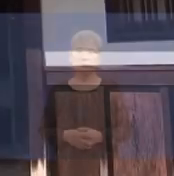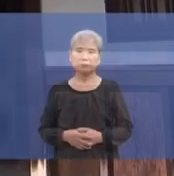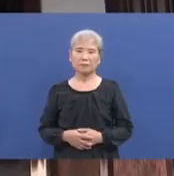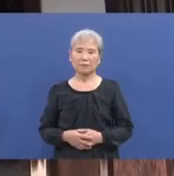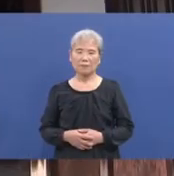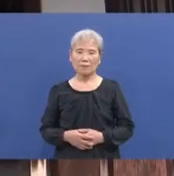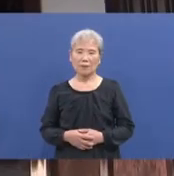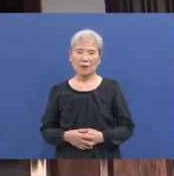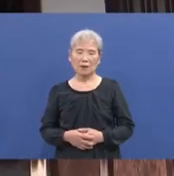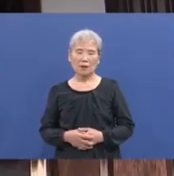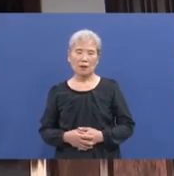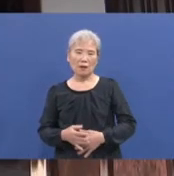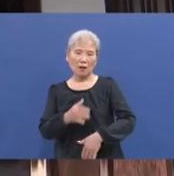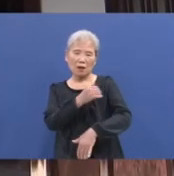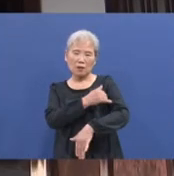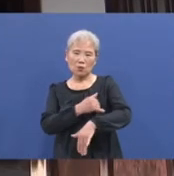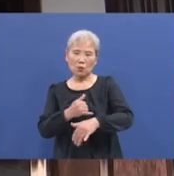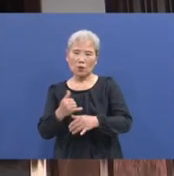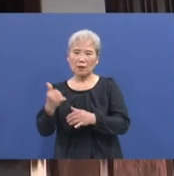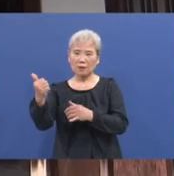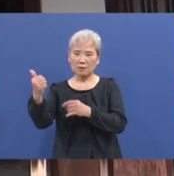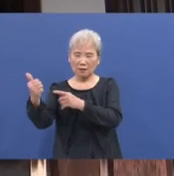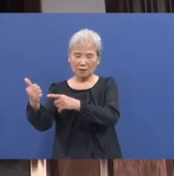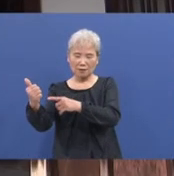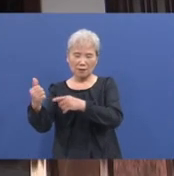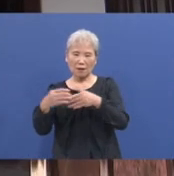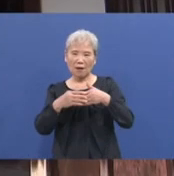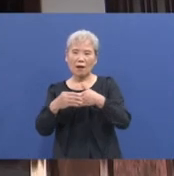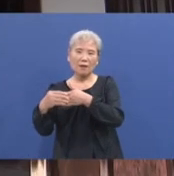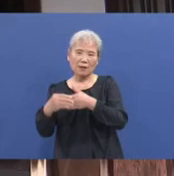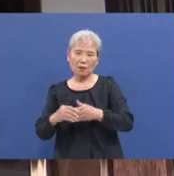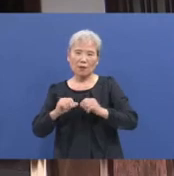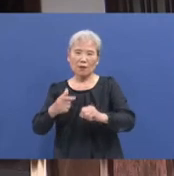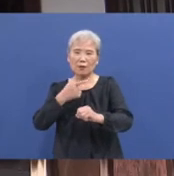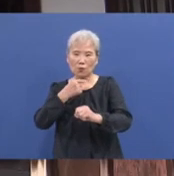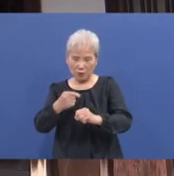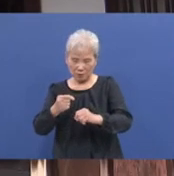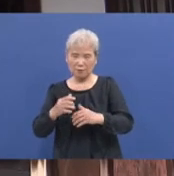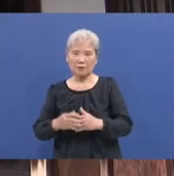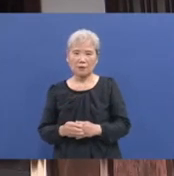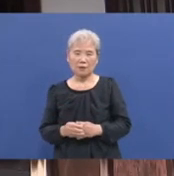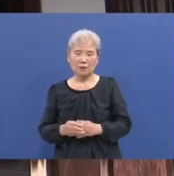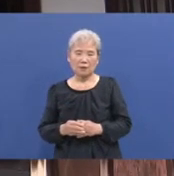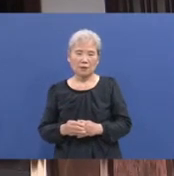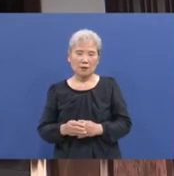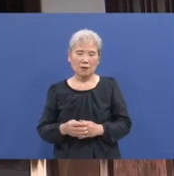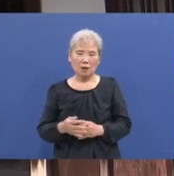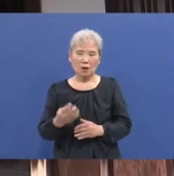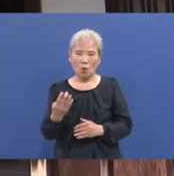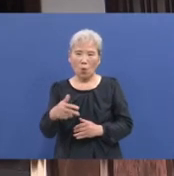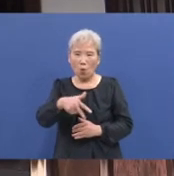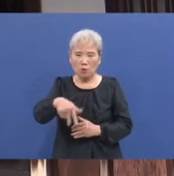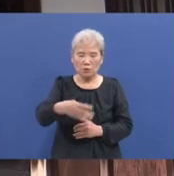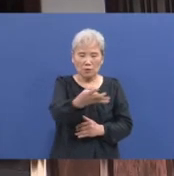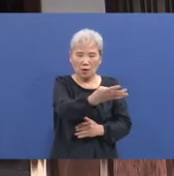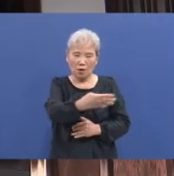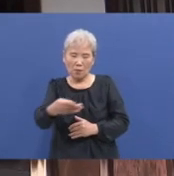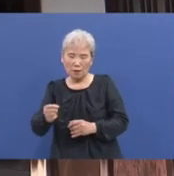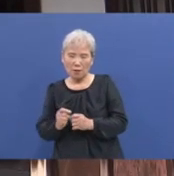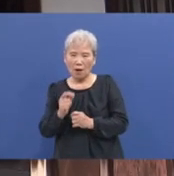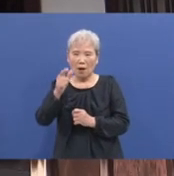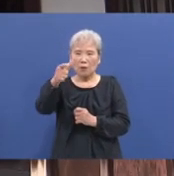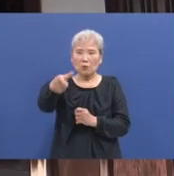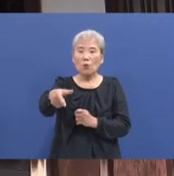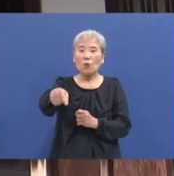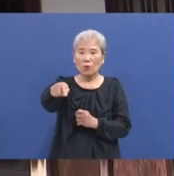それは庄屋さんにいかだ見物の案内をしてほしいということですよね。 そうですね。 ただ保津川までは少し距離が